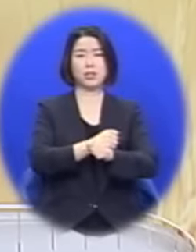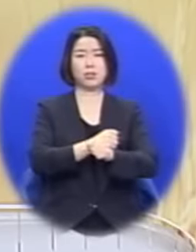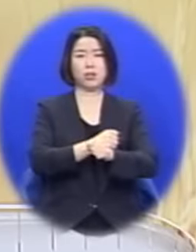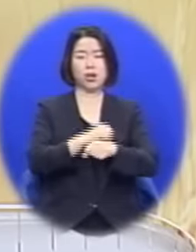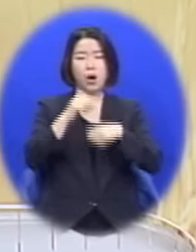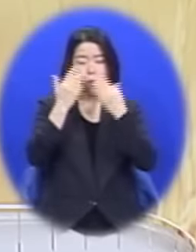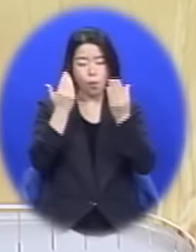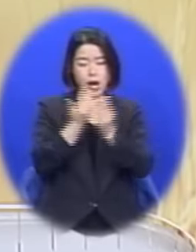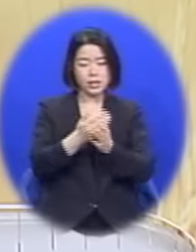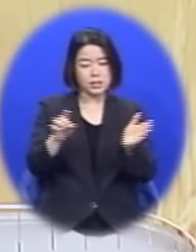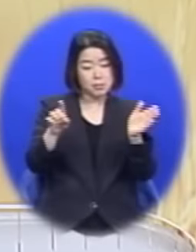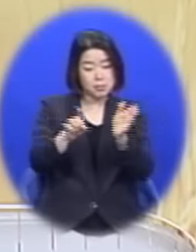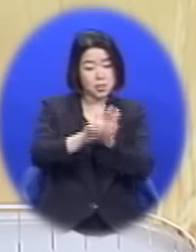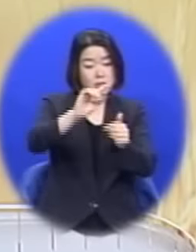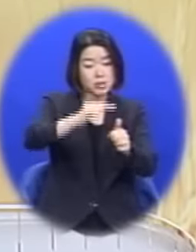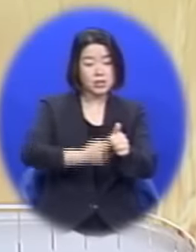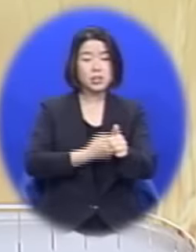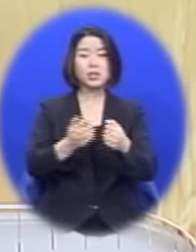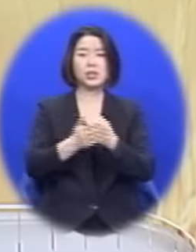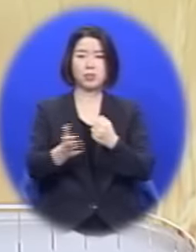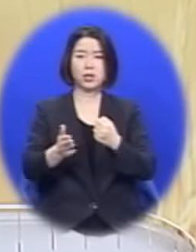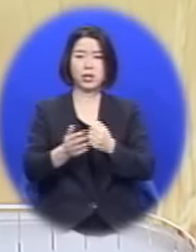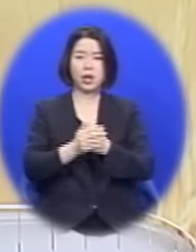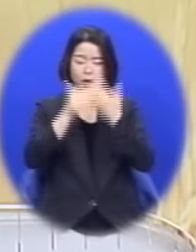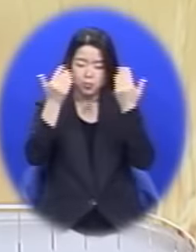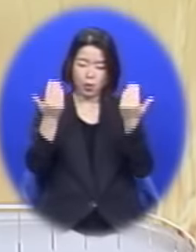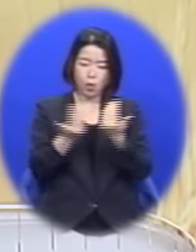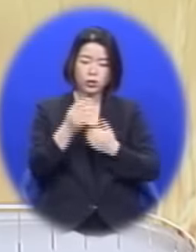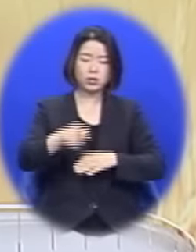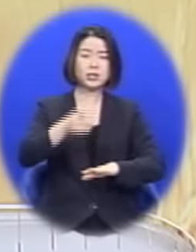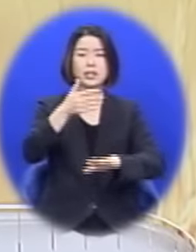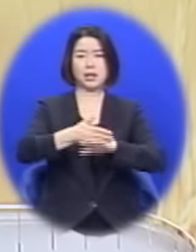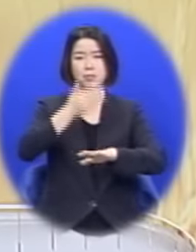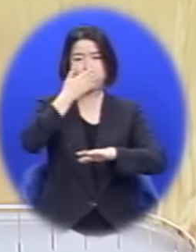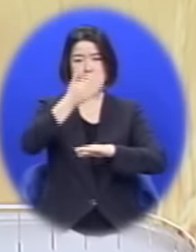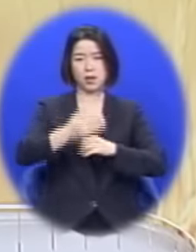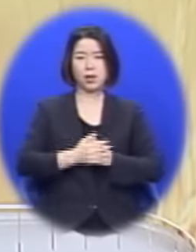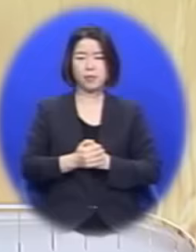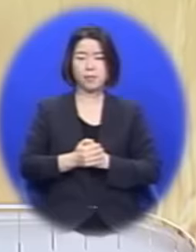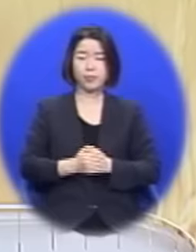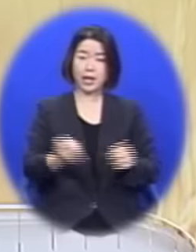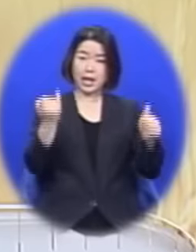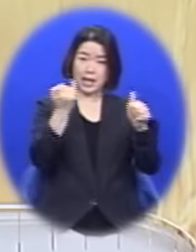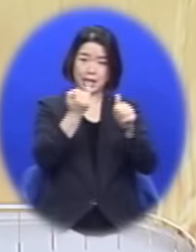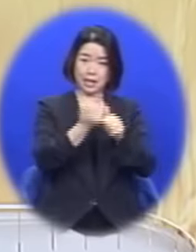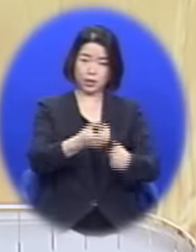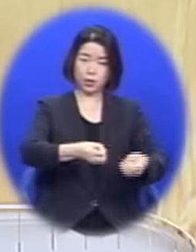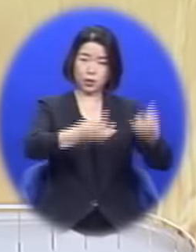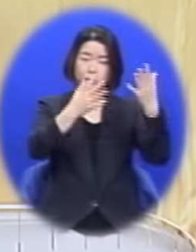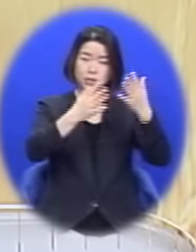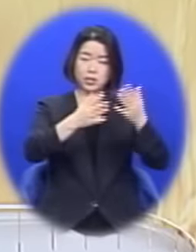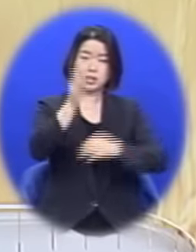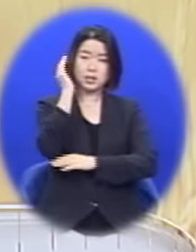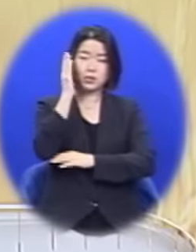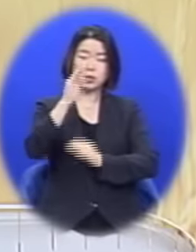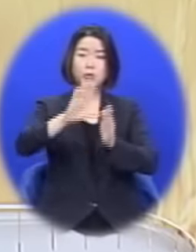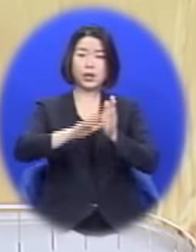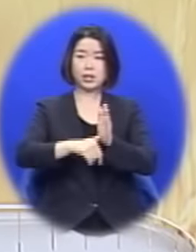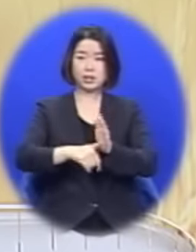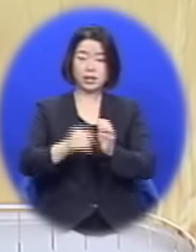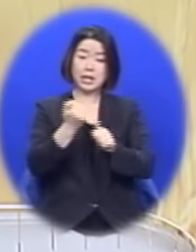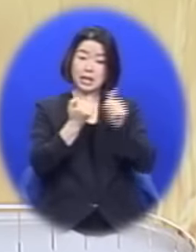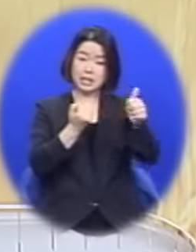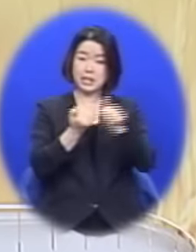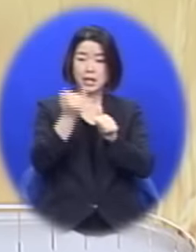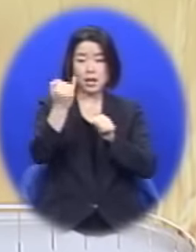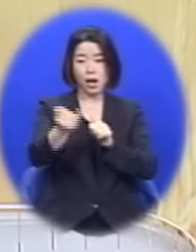완전히 믿어지니까. 그러니까 모든 게 감사한 거죠. 결혼식 주례전에 신랑 신부 이렇게 만나서 기도할 때 보면요,